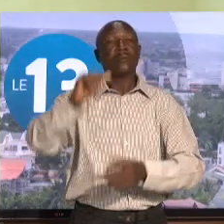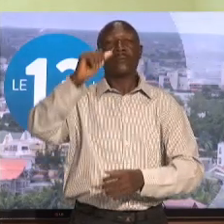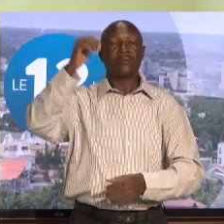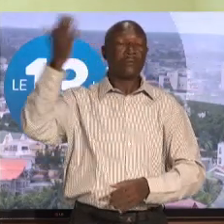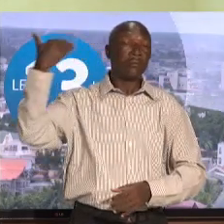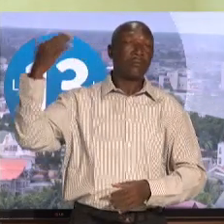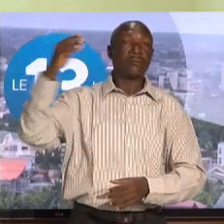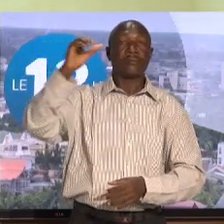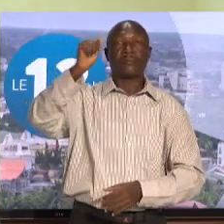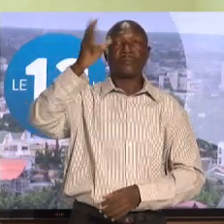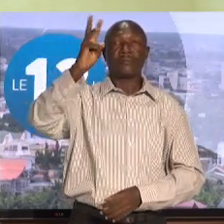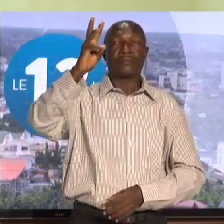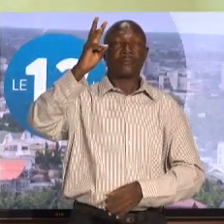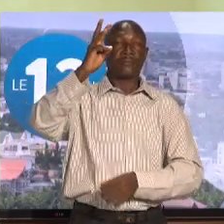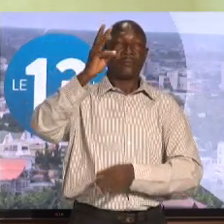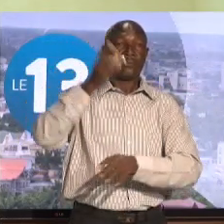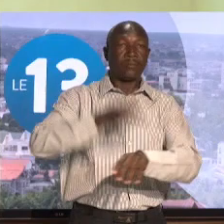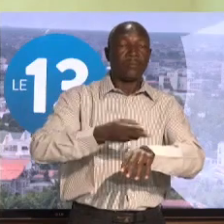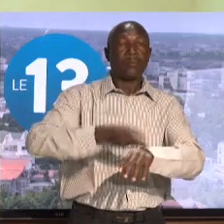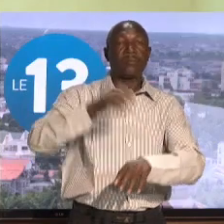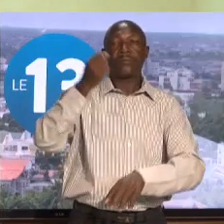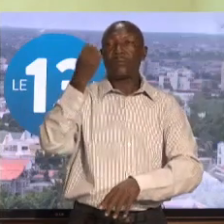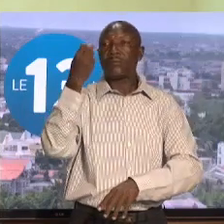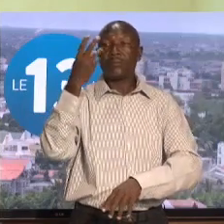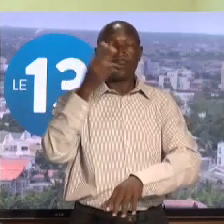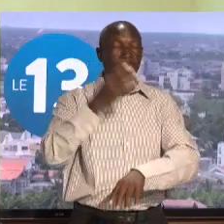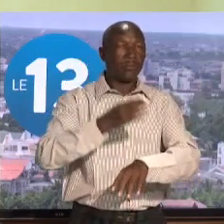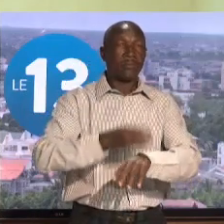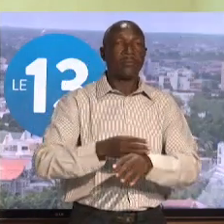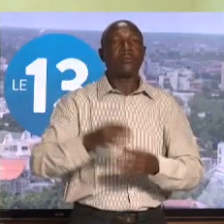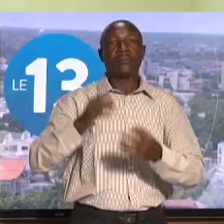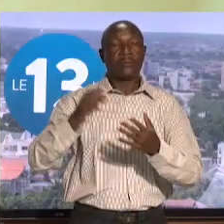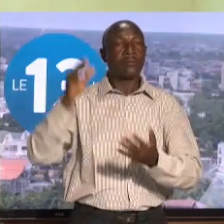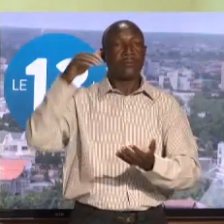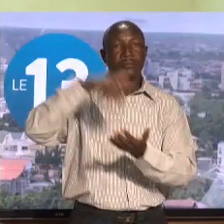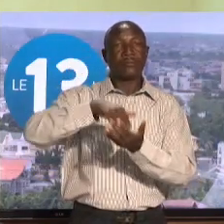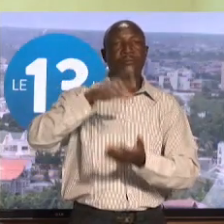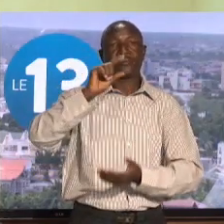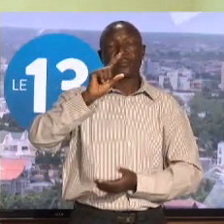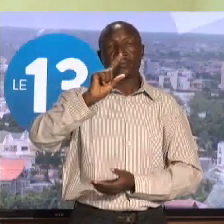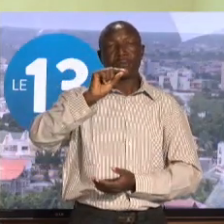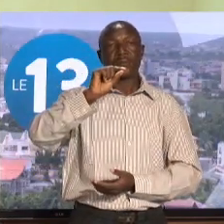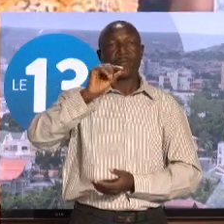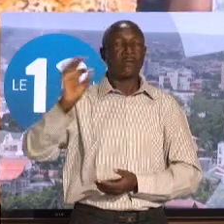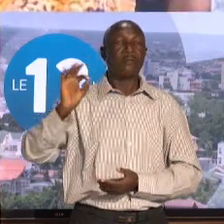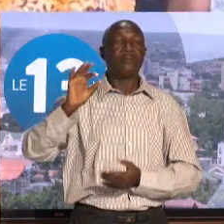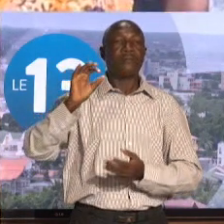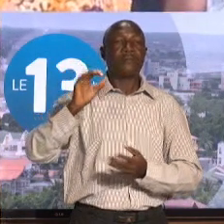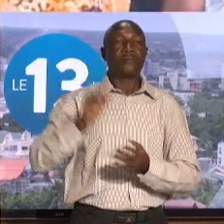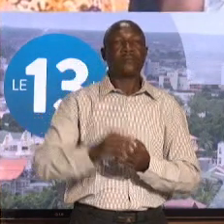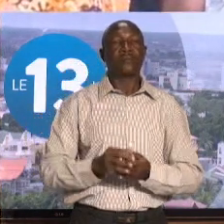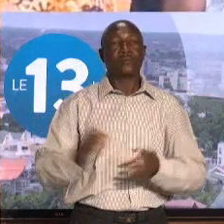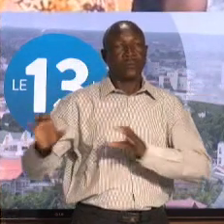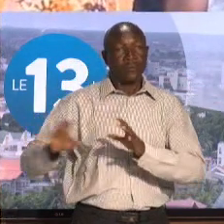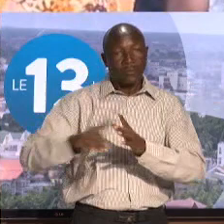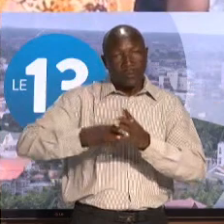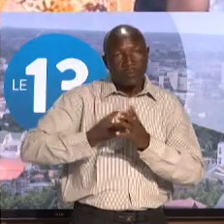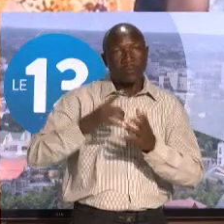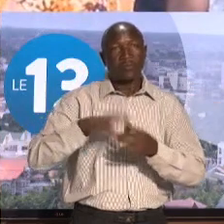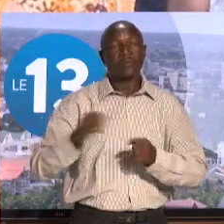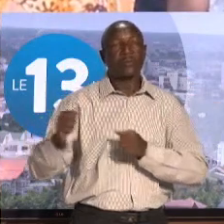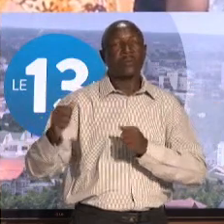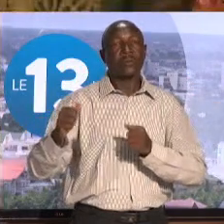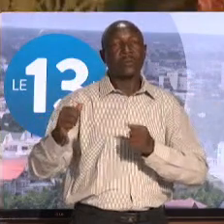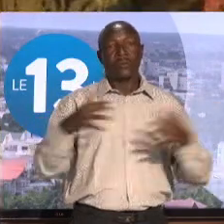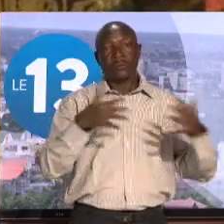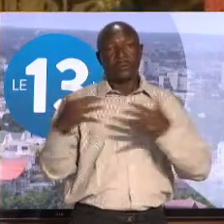c'est en 1886 que les travailleurs, notamment les ouvriers de Chicago, ont lancé une lutte. Le principe, c'était qu'il